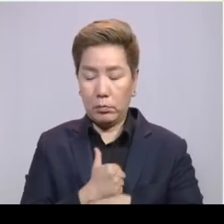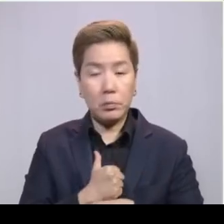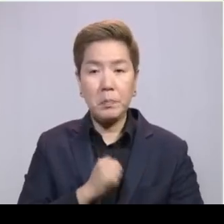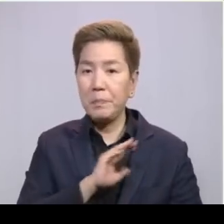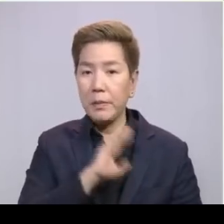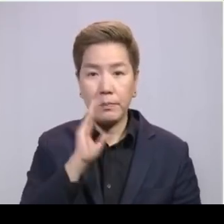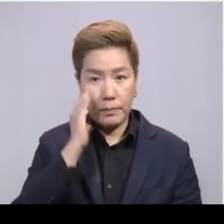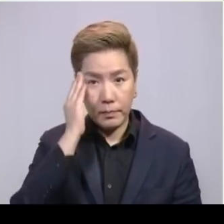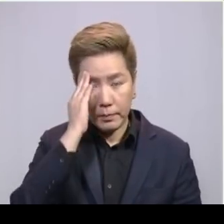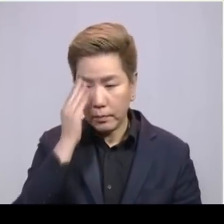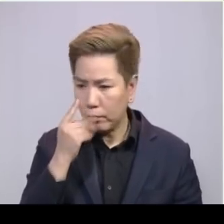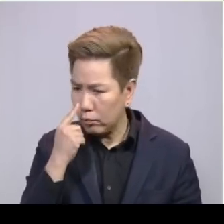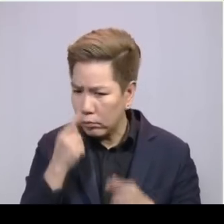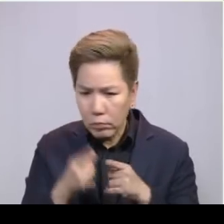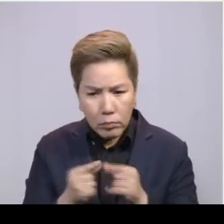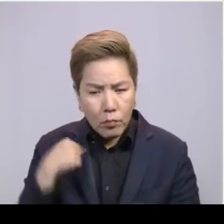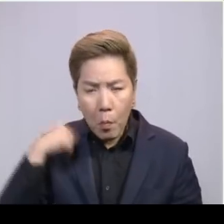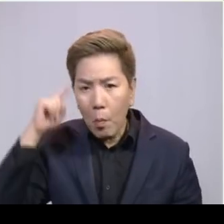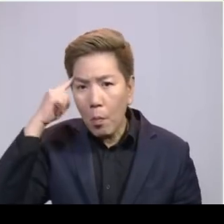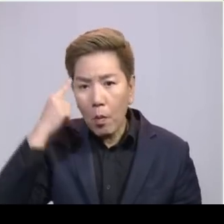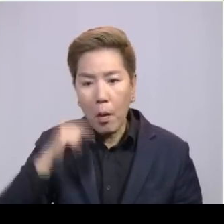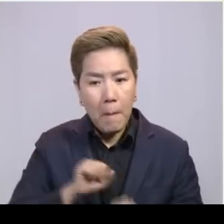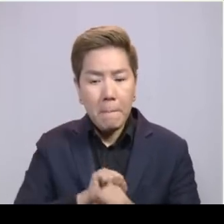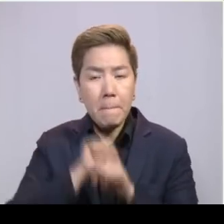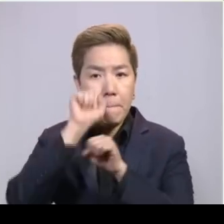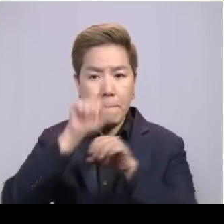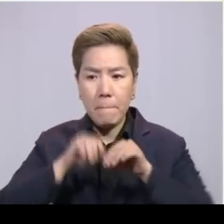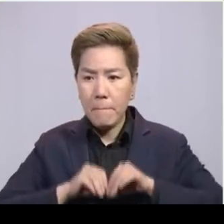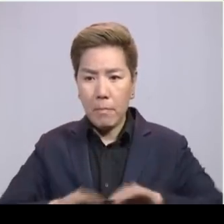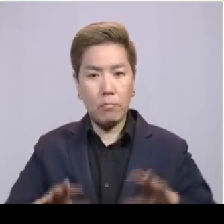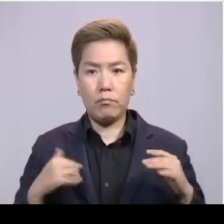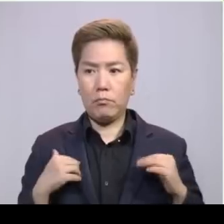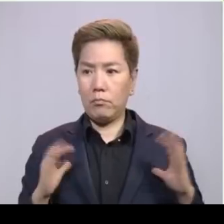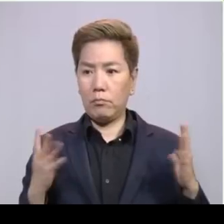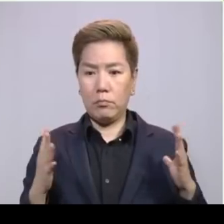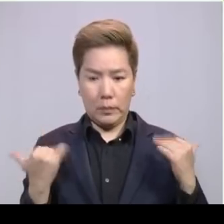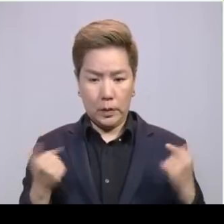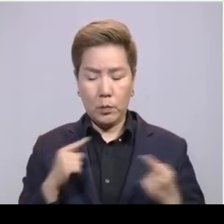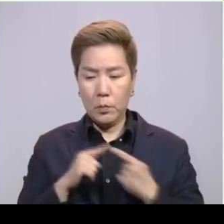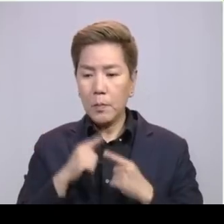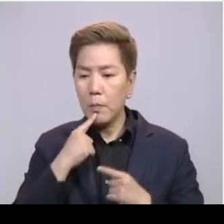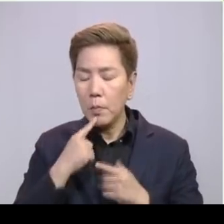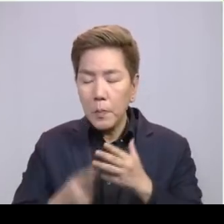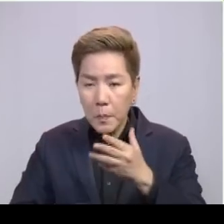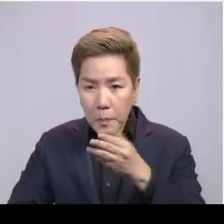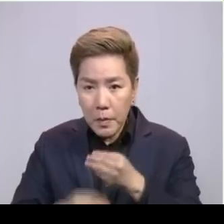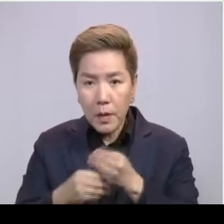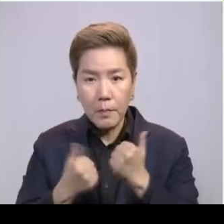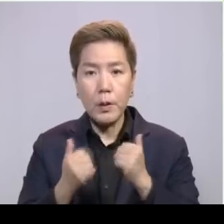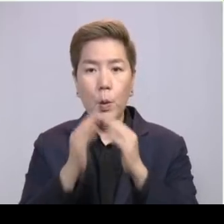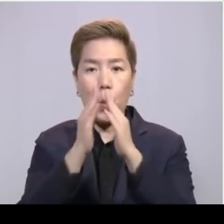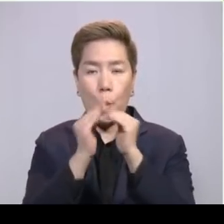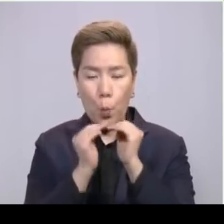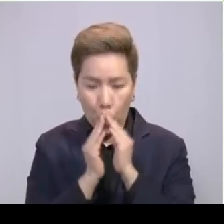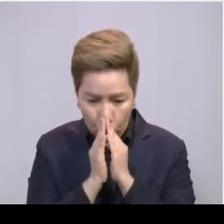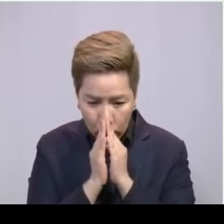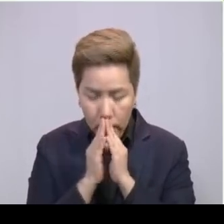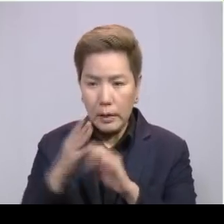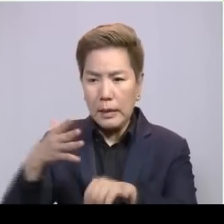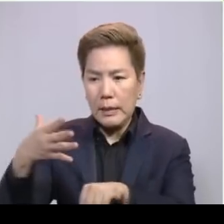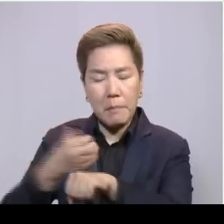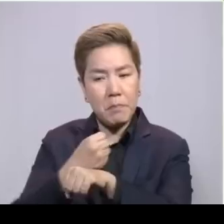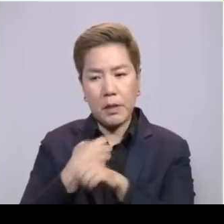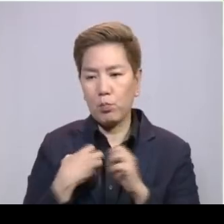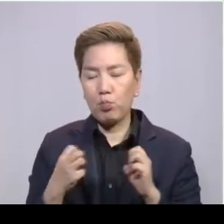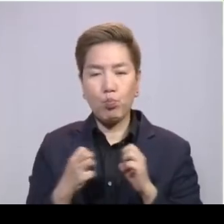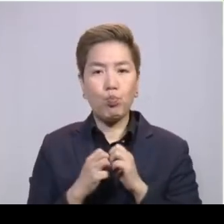เจ้าอาวาสไม่รู้เรื่องและไม่ได้ประกาศออกไปตามที่เป็นข่าวนะครับและขอแจ้งเพิ่มเติมว่าทางวัดไม่เคยยุ่งเกี่ยวกับการเมืองมา